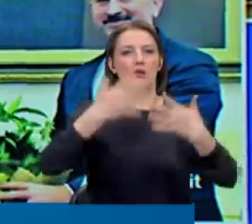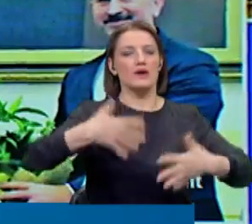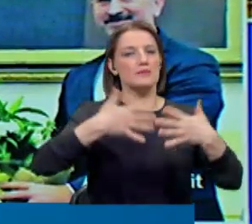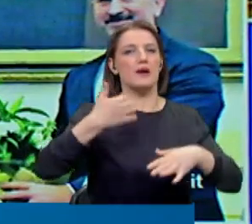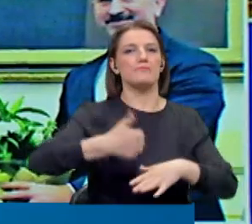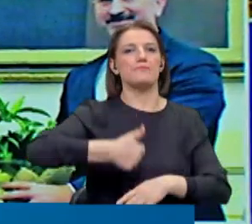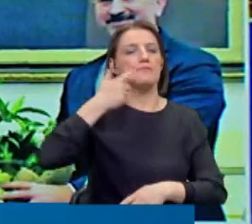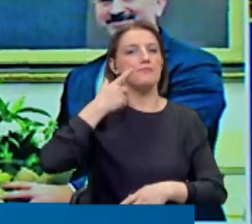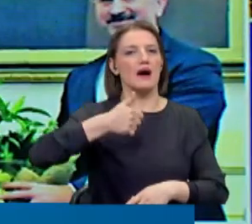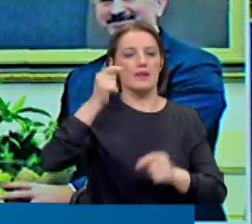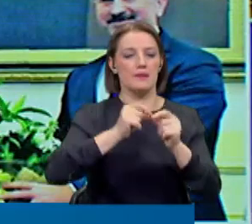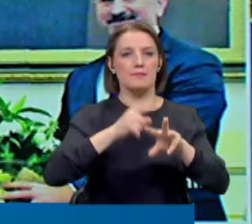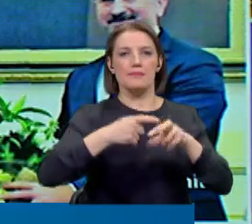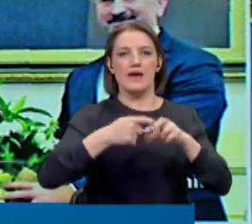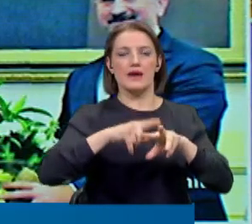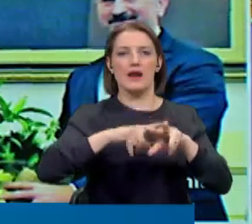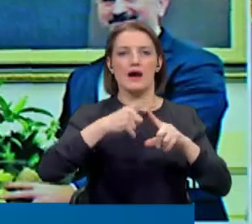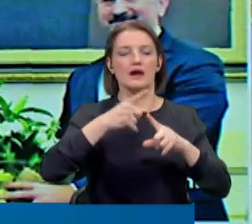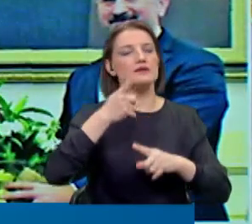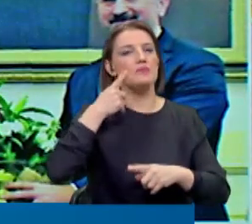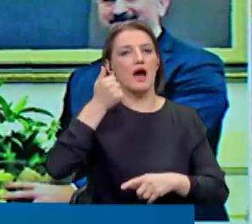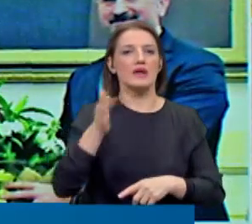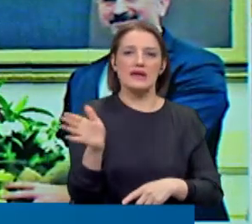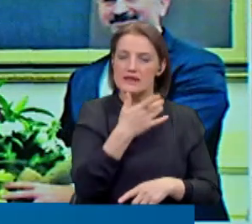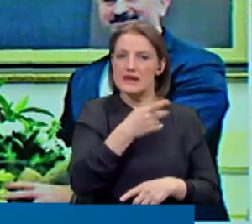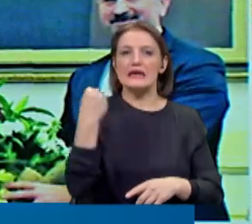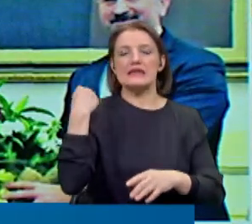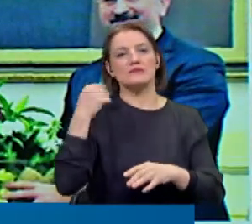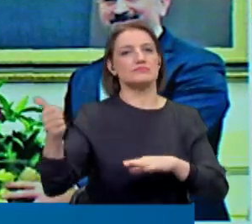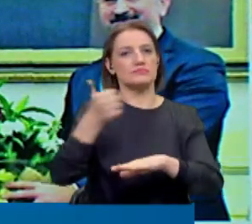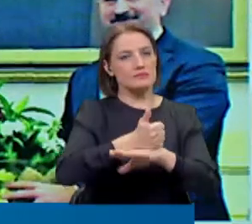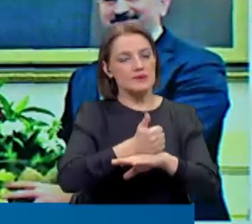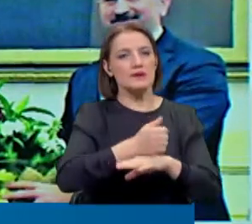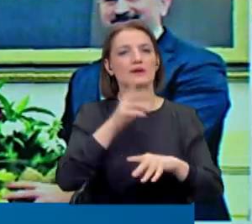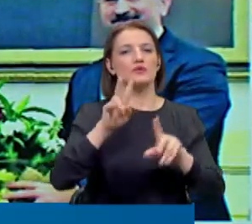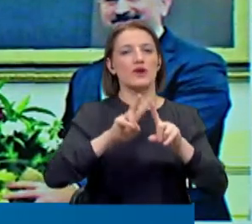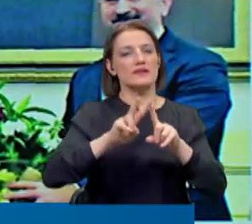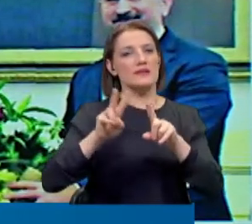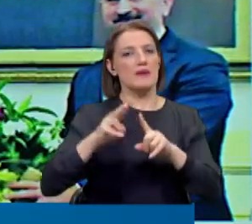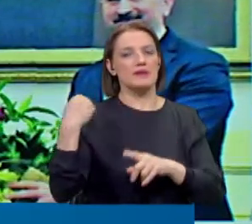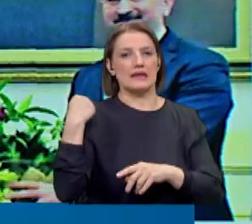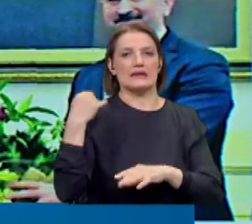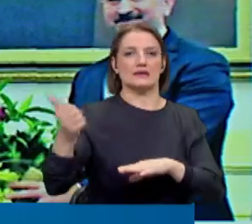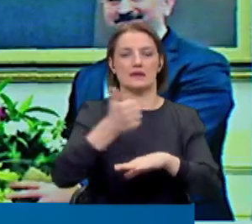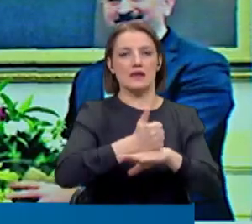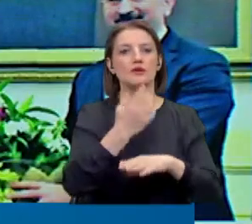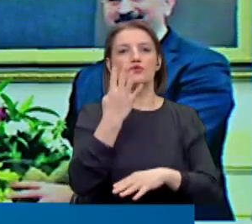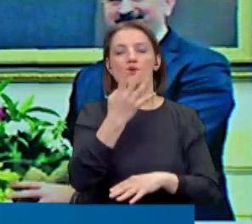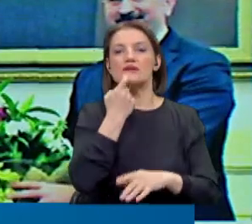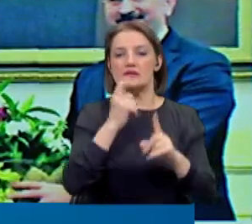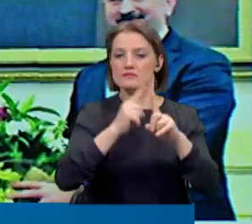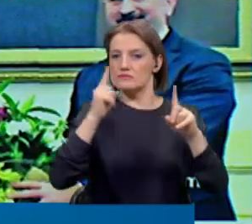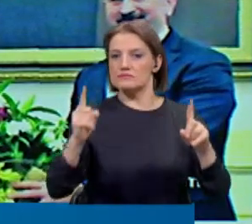Albayrak 2020'de gitti yeni lütfen mı geldi o gittiği yerine Nurettin nebati geldi ve dört yılda 7